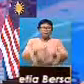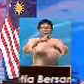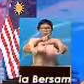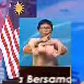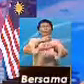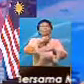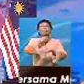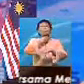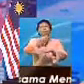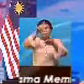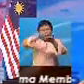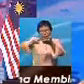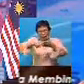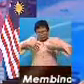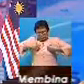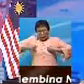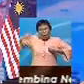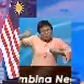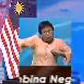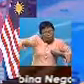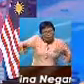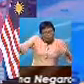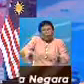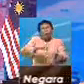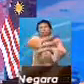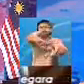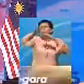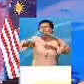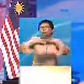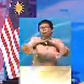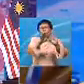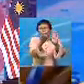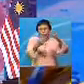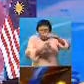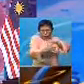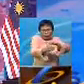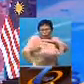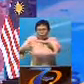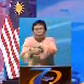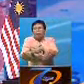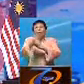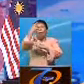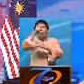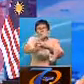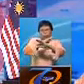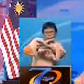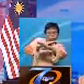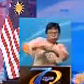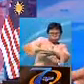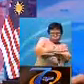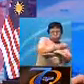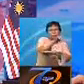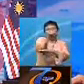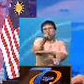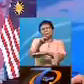di Ipoh perak pemeriksaan kesihatan wajar dilaksanakan di semua pintu sempadan negeri itu sebagai langkah mengekang penelaran virus